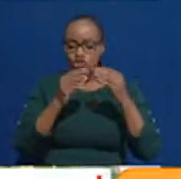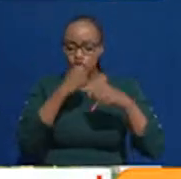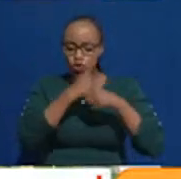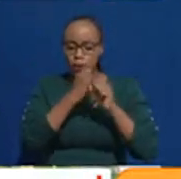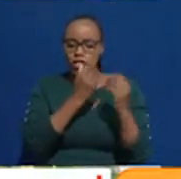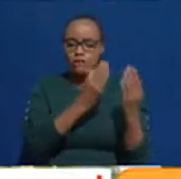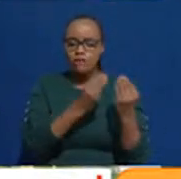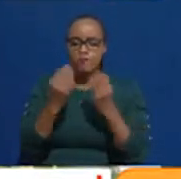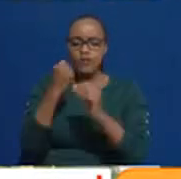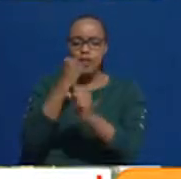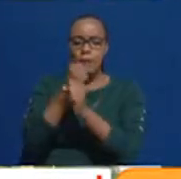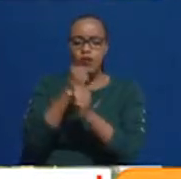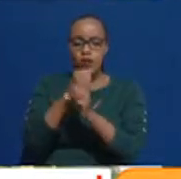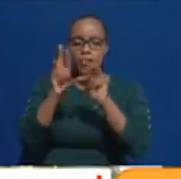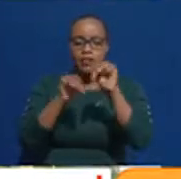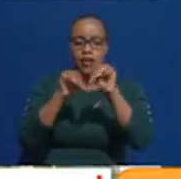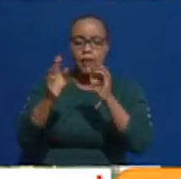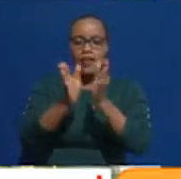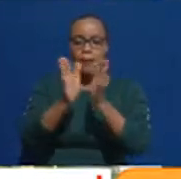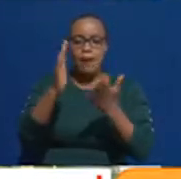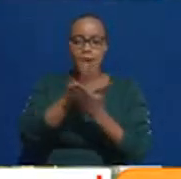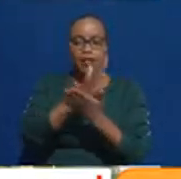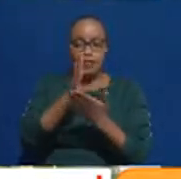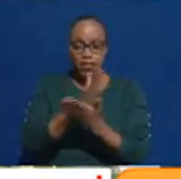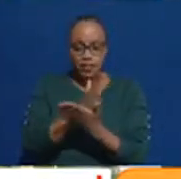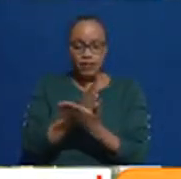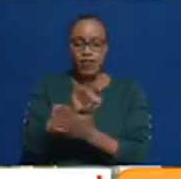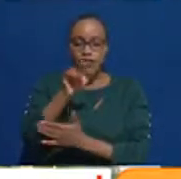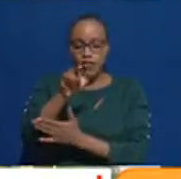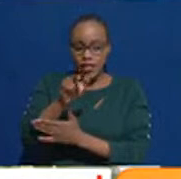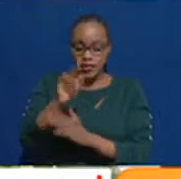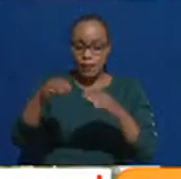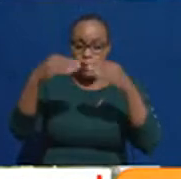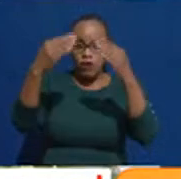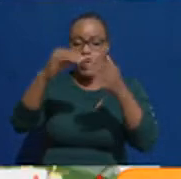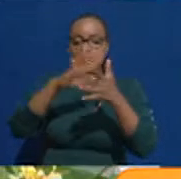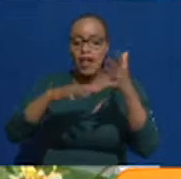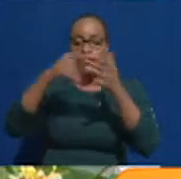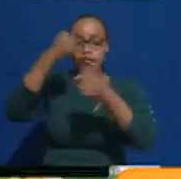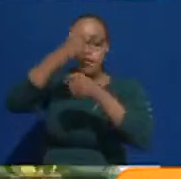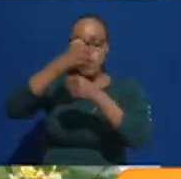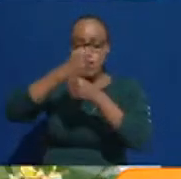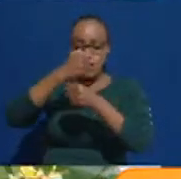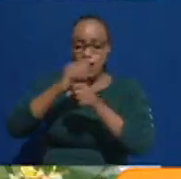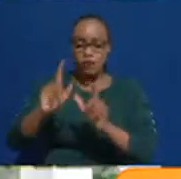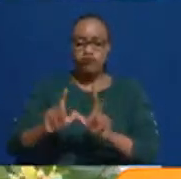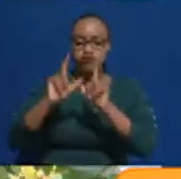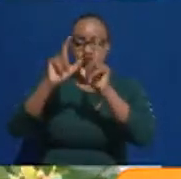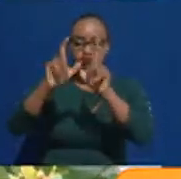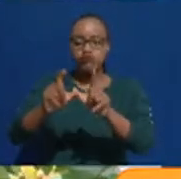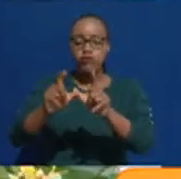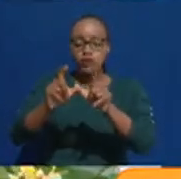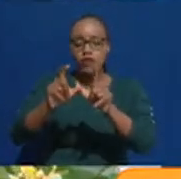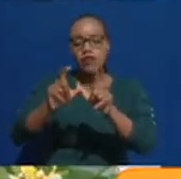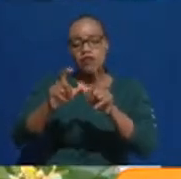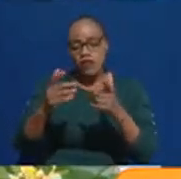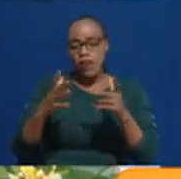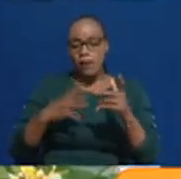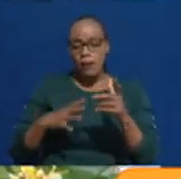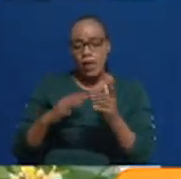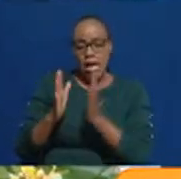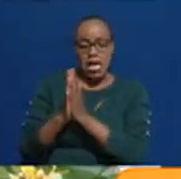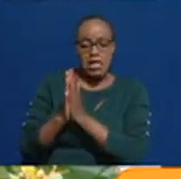standardize performance management in the public sector. It will provide a framework for rewarding meritocracy